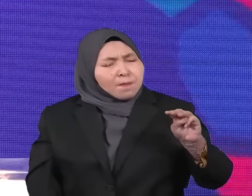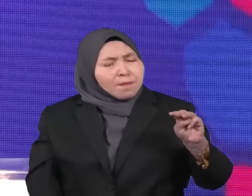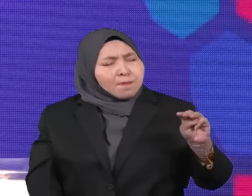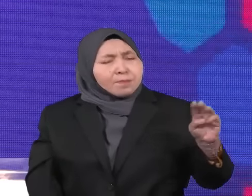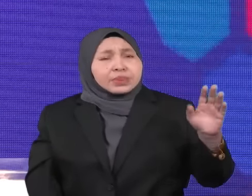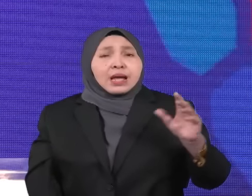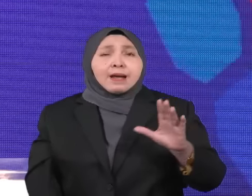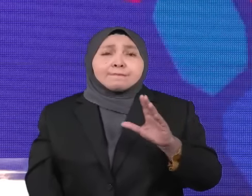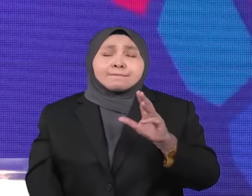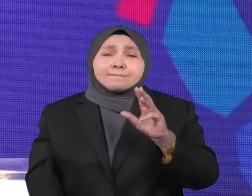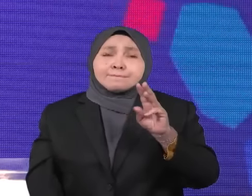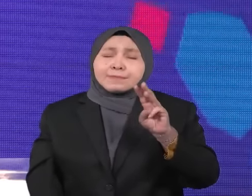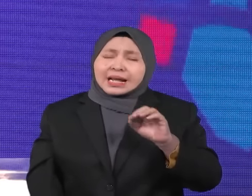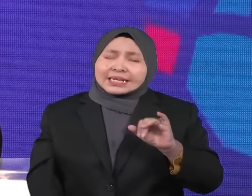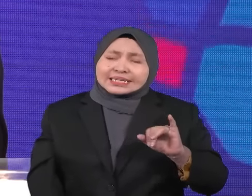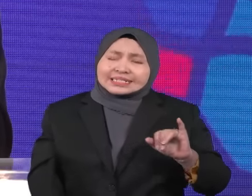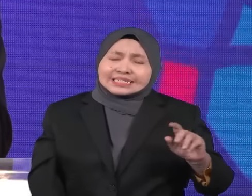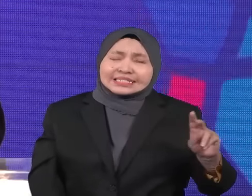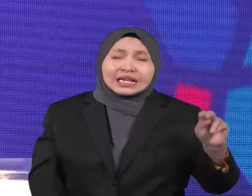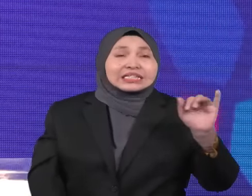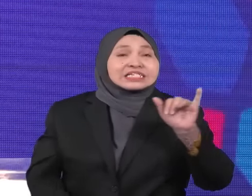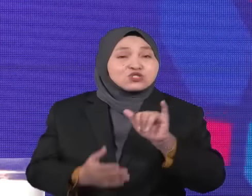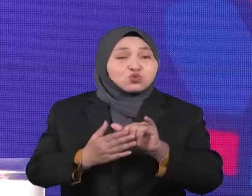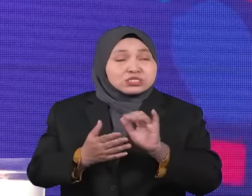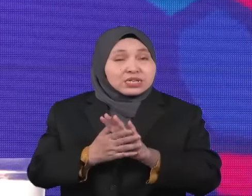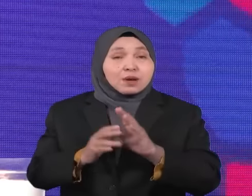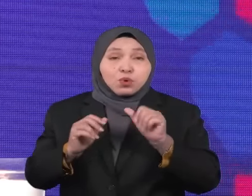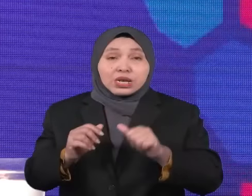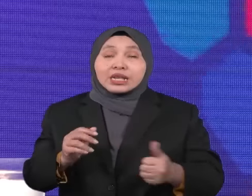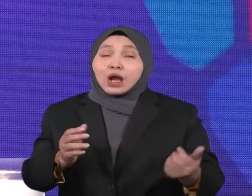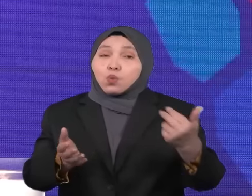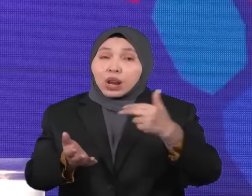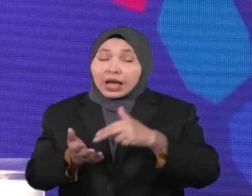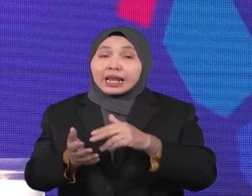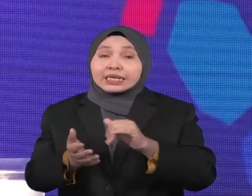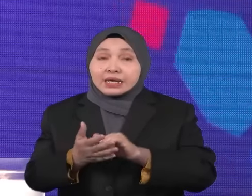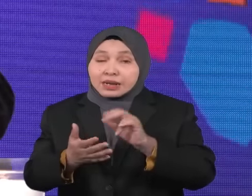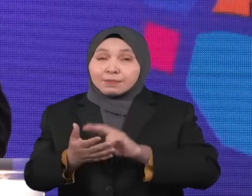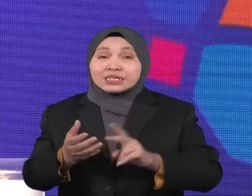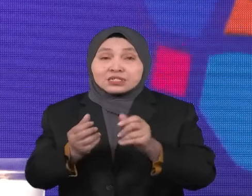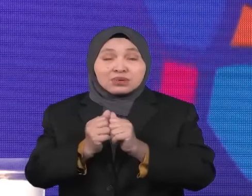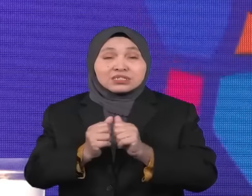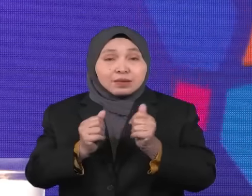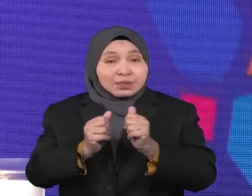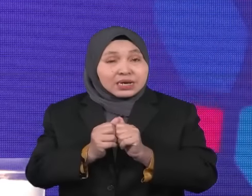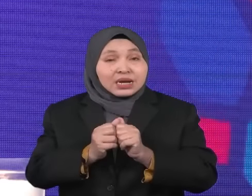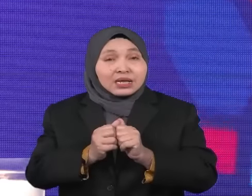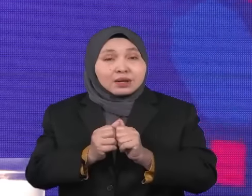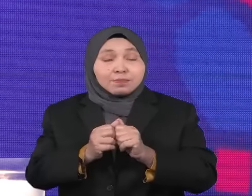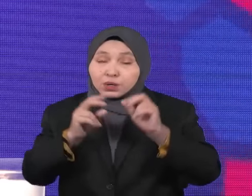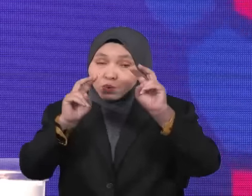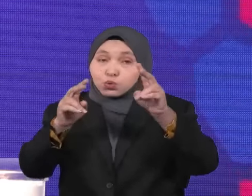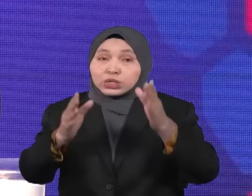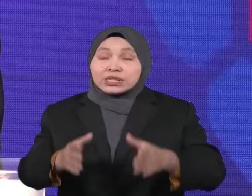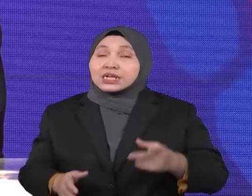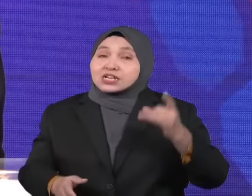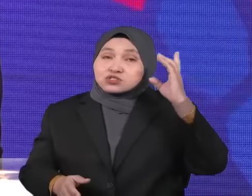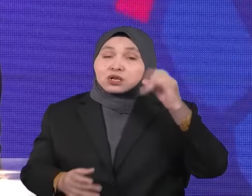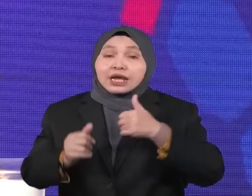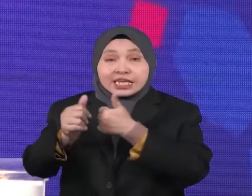kan, mai pun ada kat situ. Jadi boleh Ustaz Fas nak ulang sekali lagi ayat ini, nak baca bersama dengan penonton kita, insyaAllah. Cuba